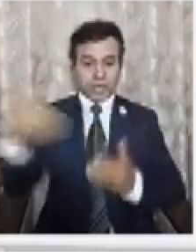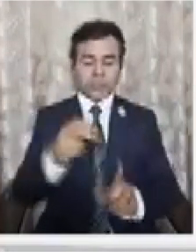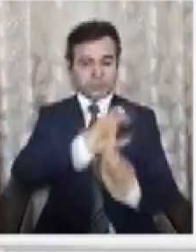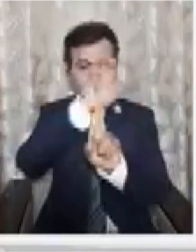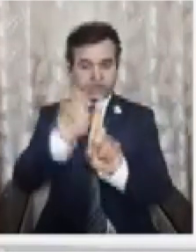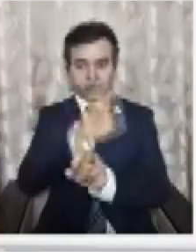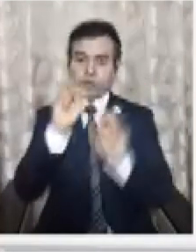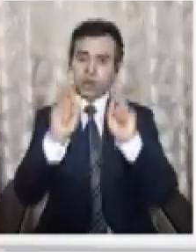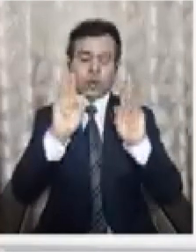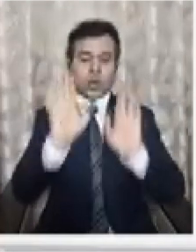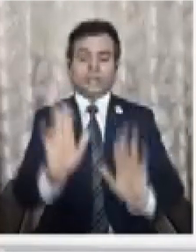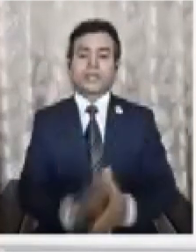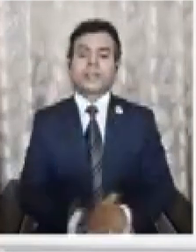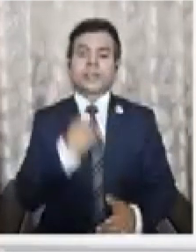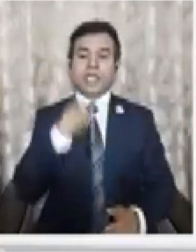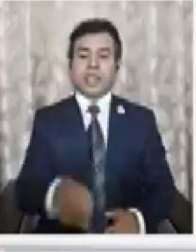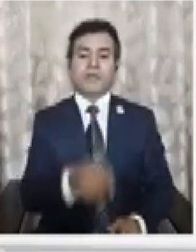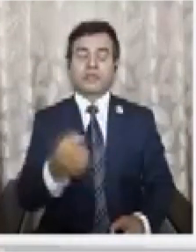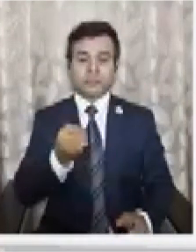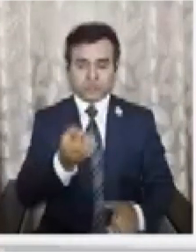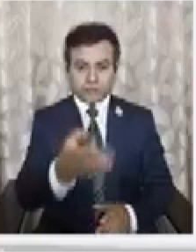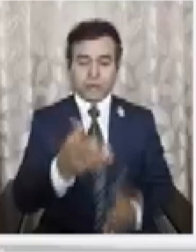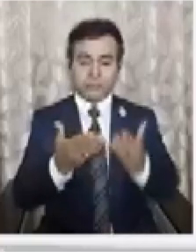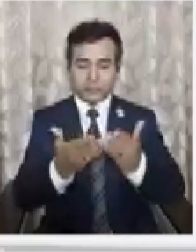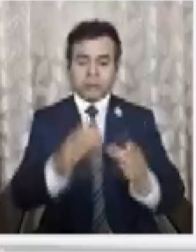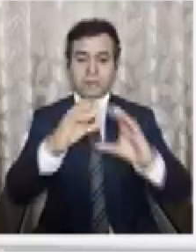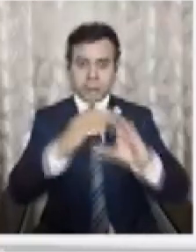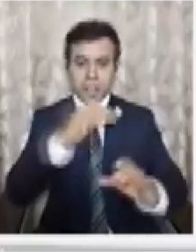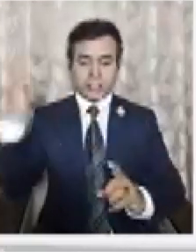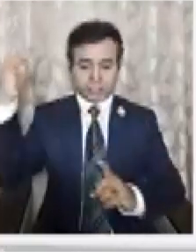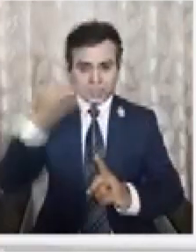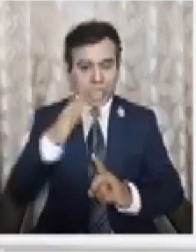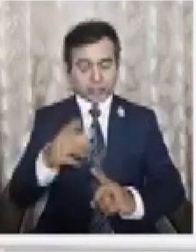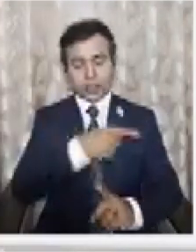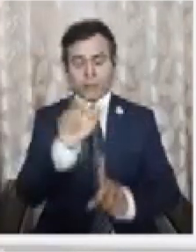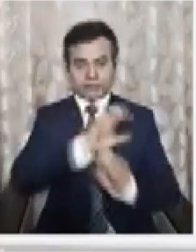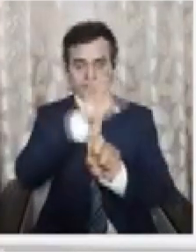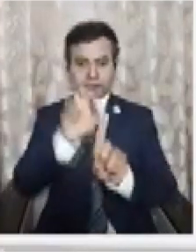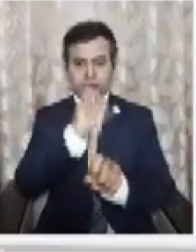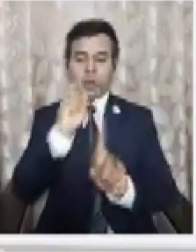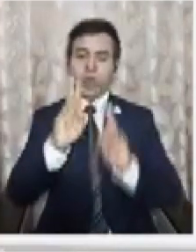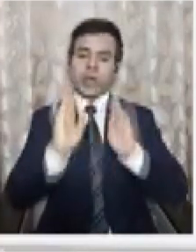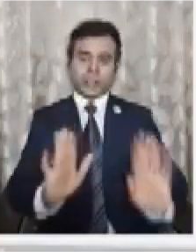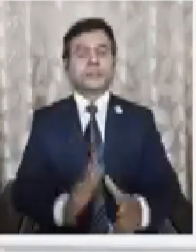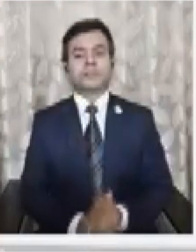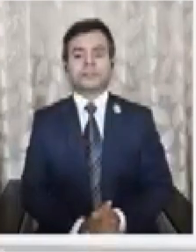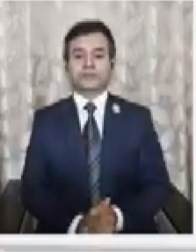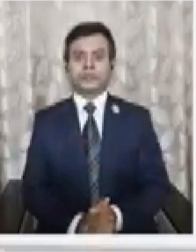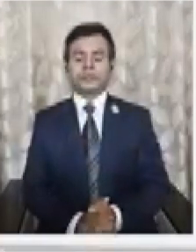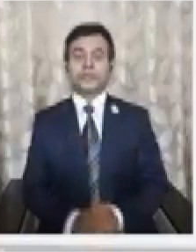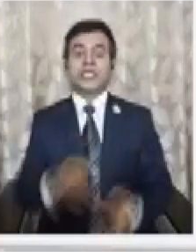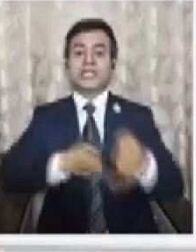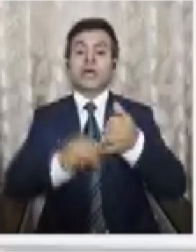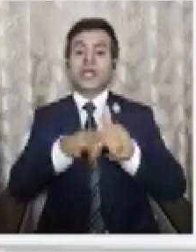727,609 জনকে বিভিন্ন বিমানবন্দর এবং ক্যান্টনমেন্ট রেলওয়ে স্টেশনে, বিভিন্ন বিমানবন্দর, স্থলবন্দর এবং